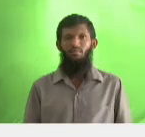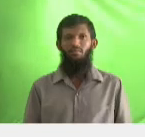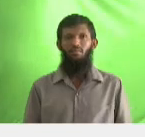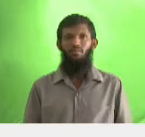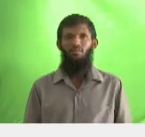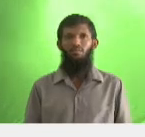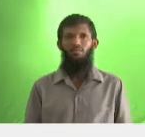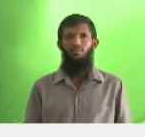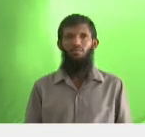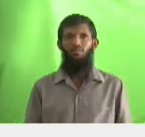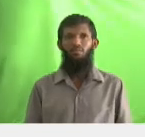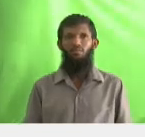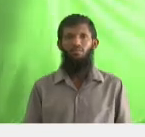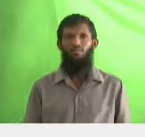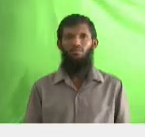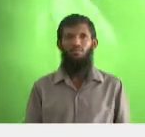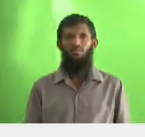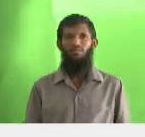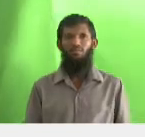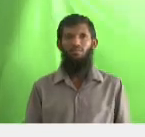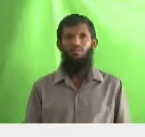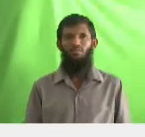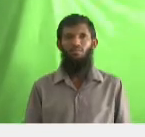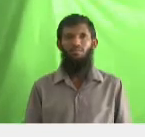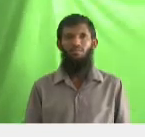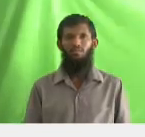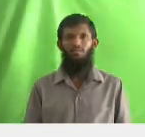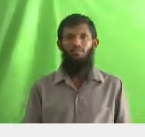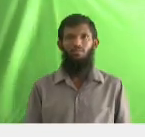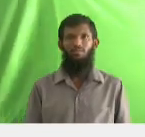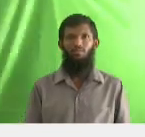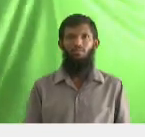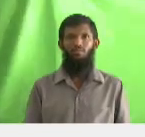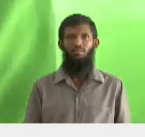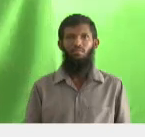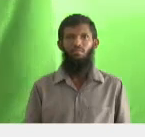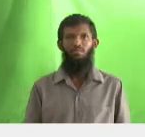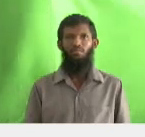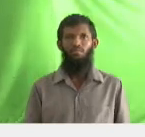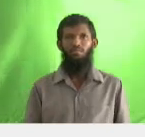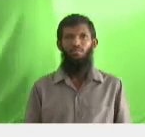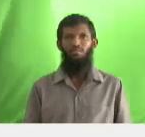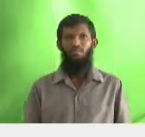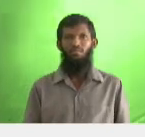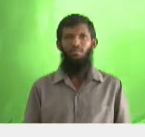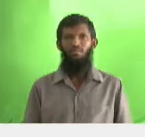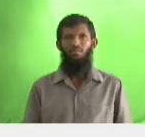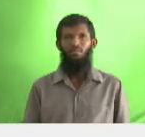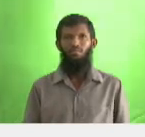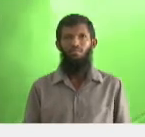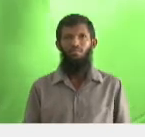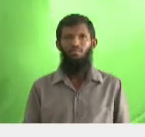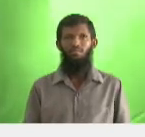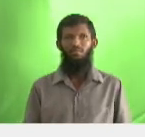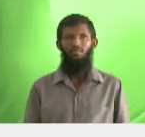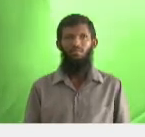موتانا وموتى المسلمين، وارحمنا إذا صرنا إلى ما صاروا إليه. ربنا اغفر لنا ولإخواننا الذين